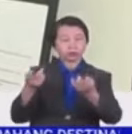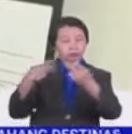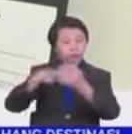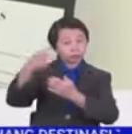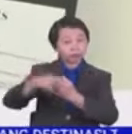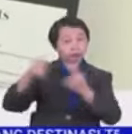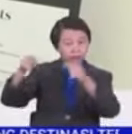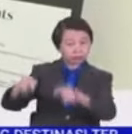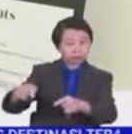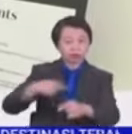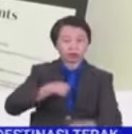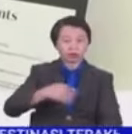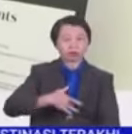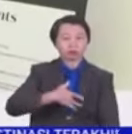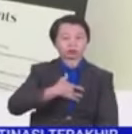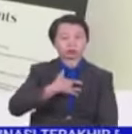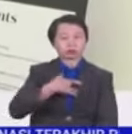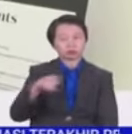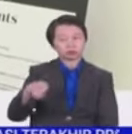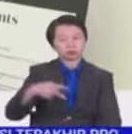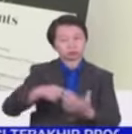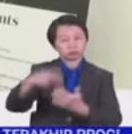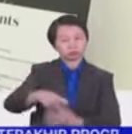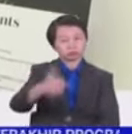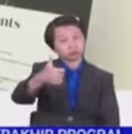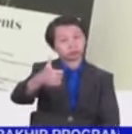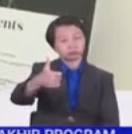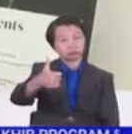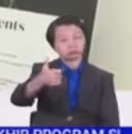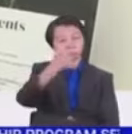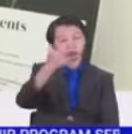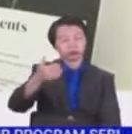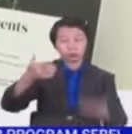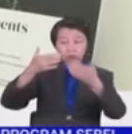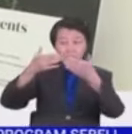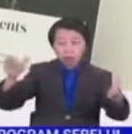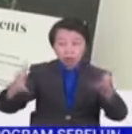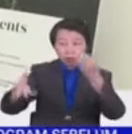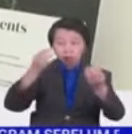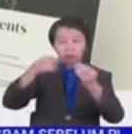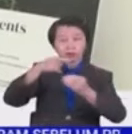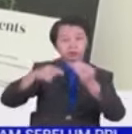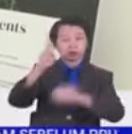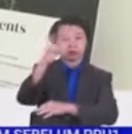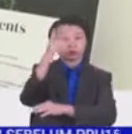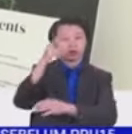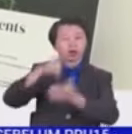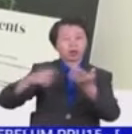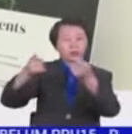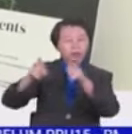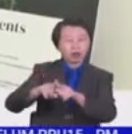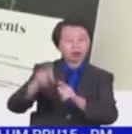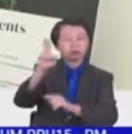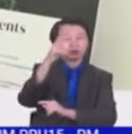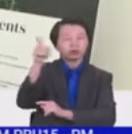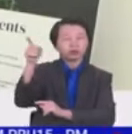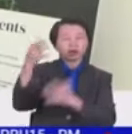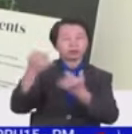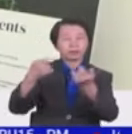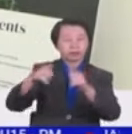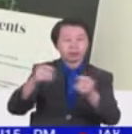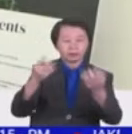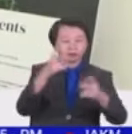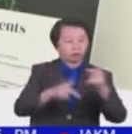So saya rasa event ini menarik sebab pendedahan tentang hutan kita, apa yang jadi kat hutan kita sekarang